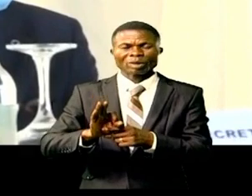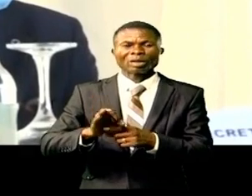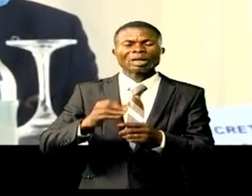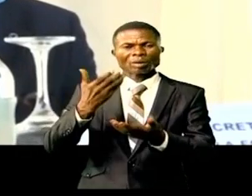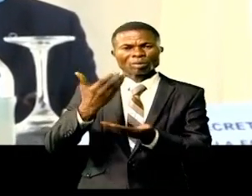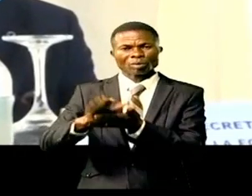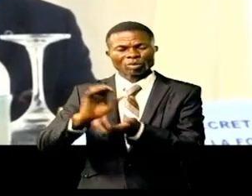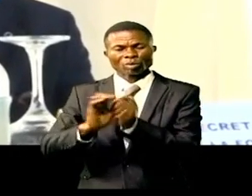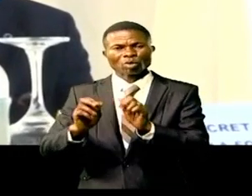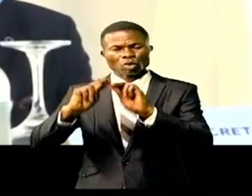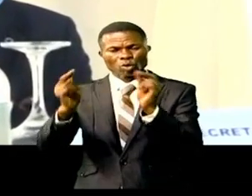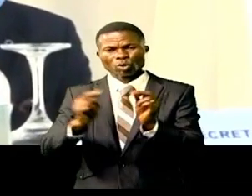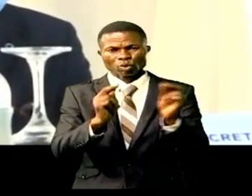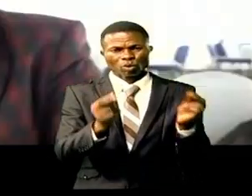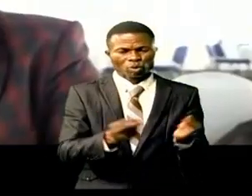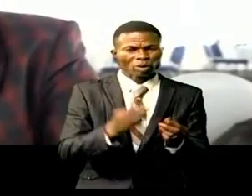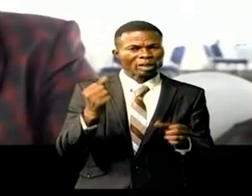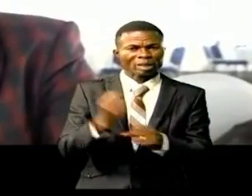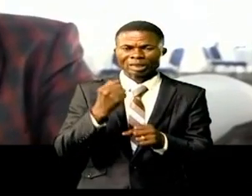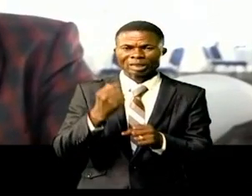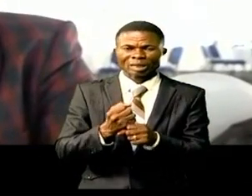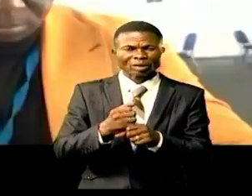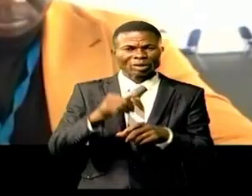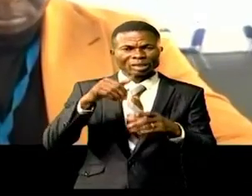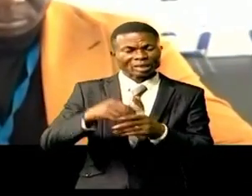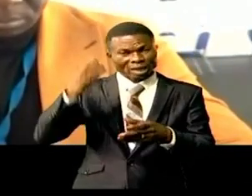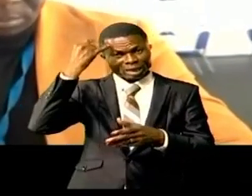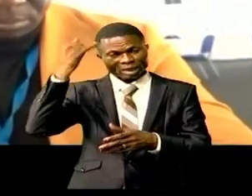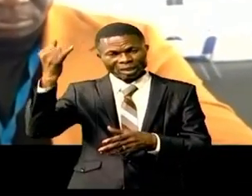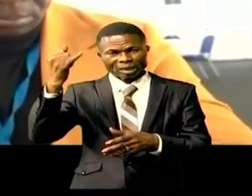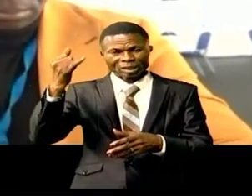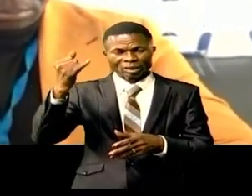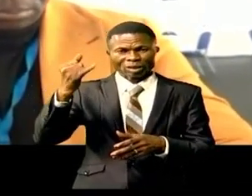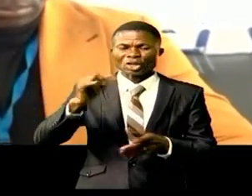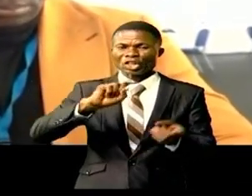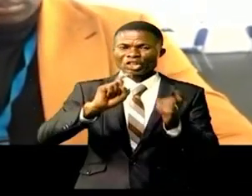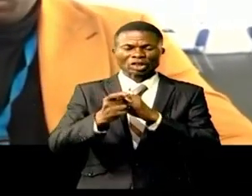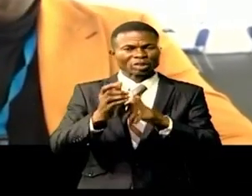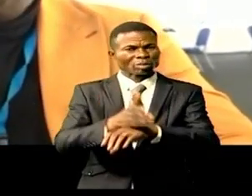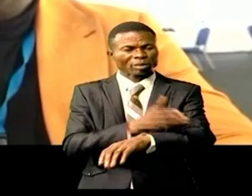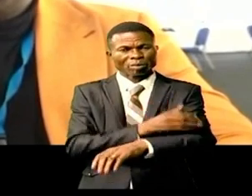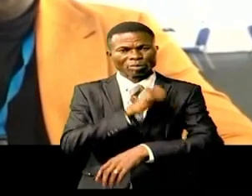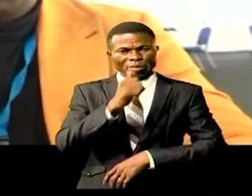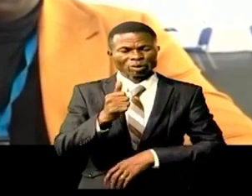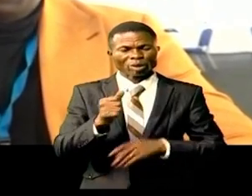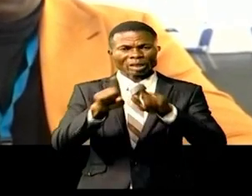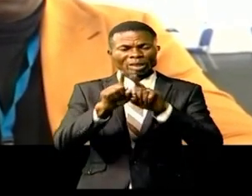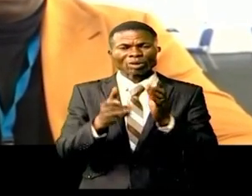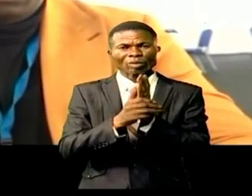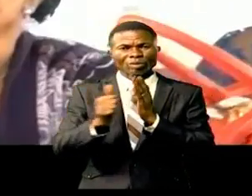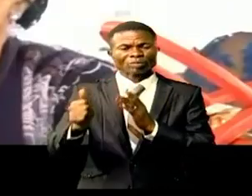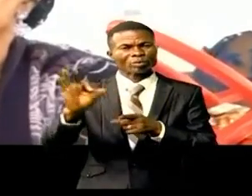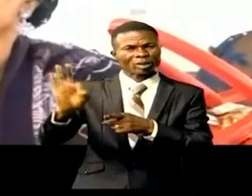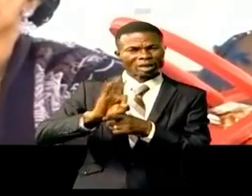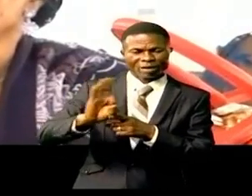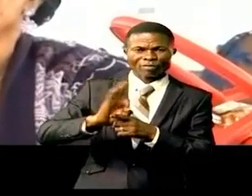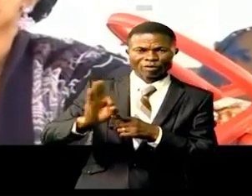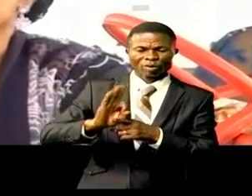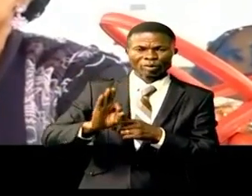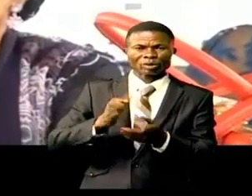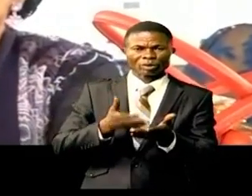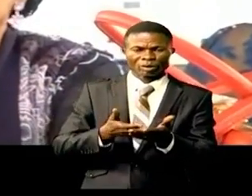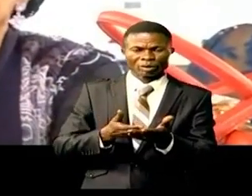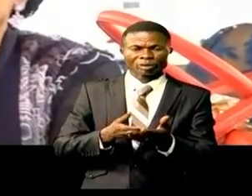différentes structures qui n'agissent pas dans le sens d'une amélioration de la qualité de la formation.